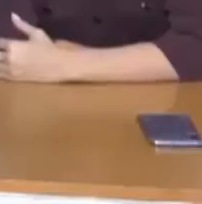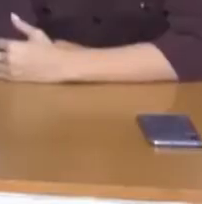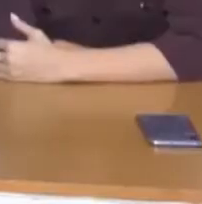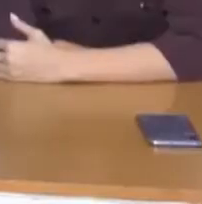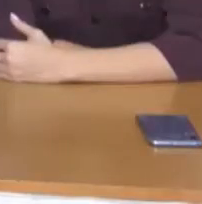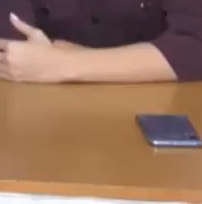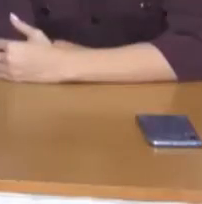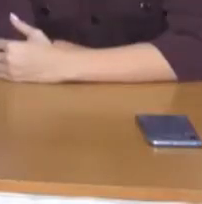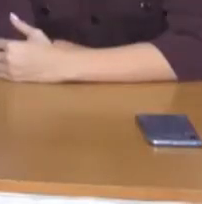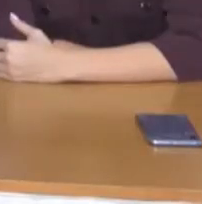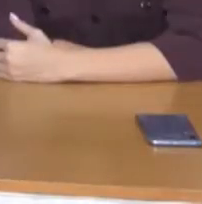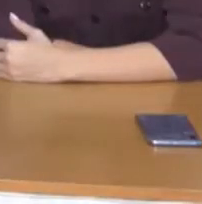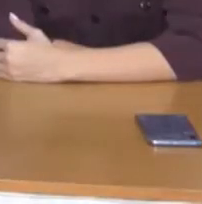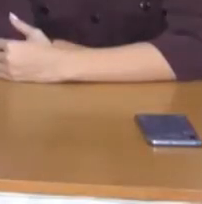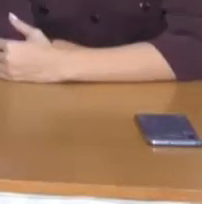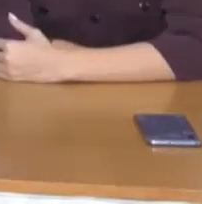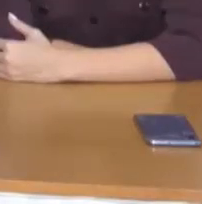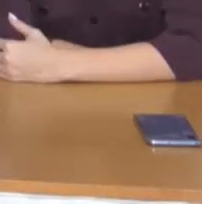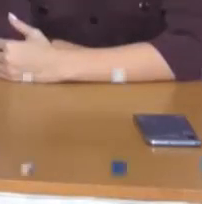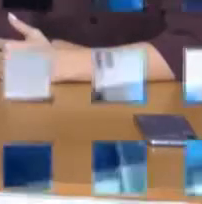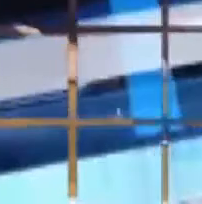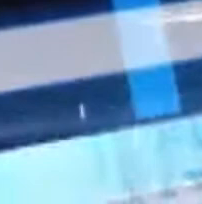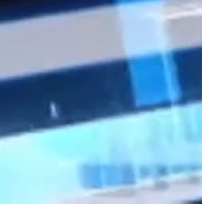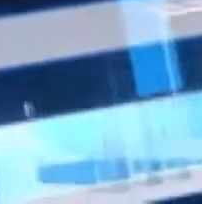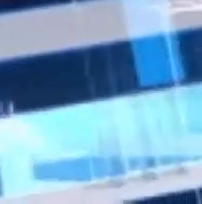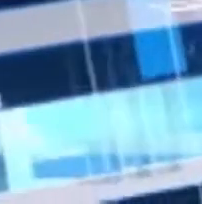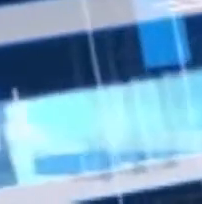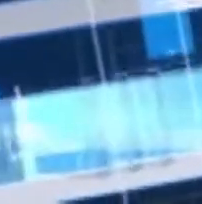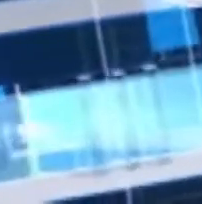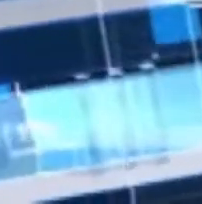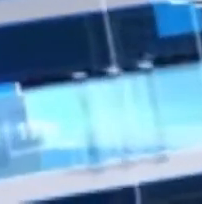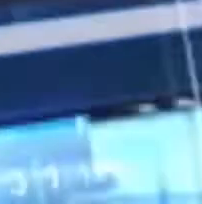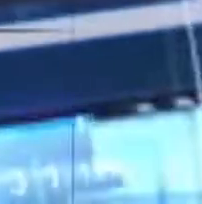60 тяжких и особо тяжких коррупционных преступлений.